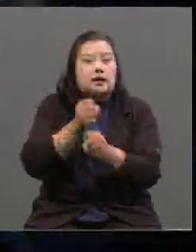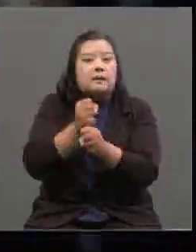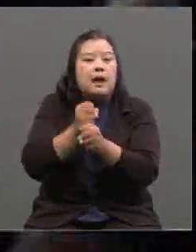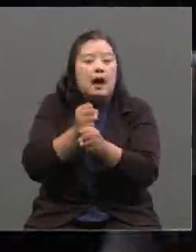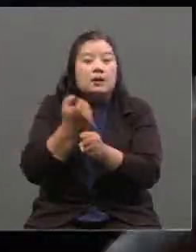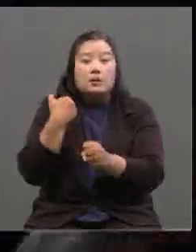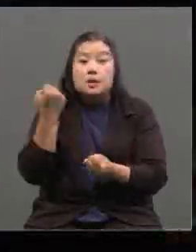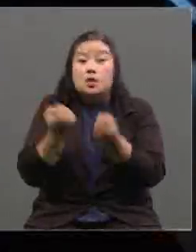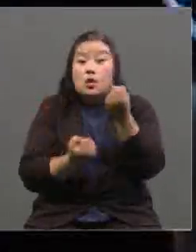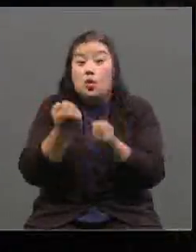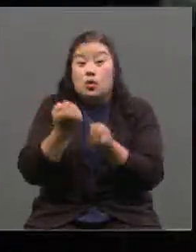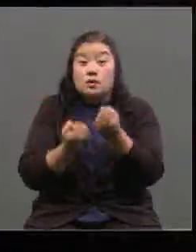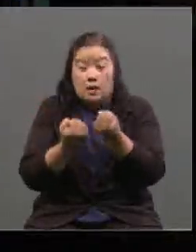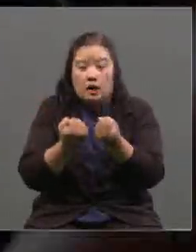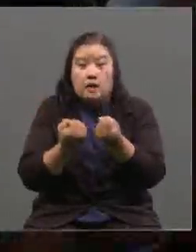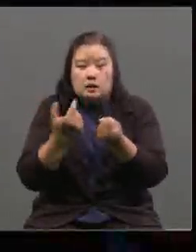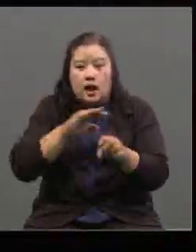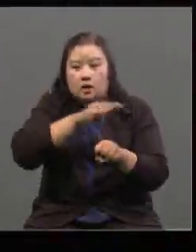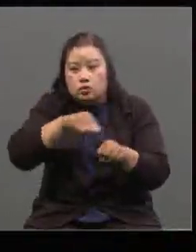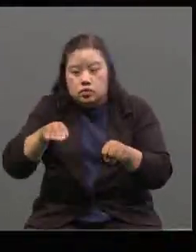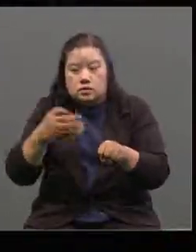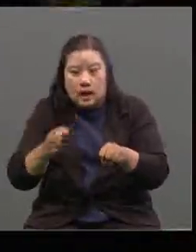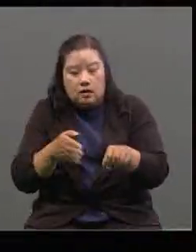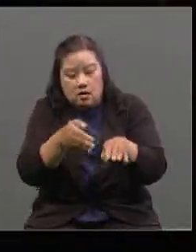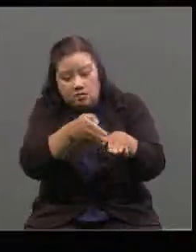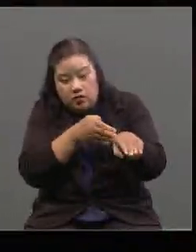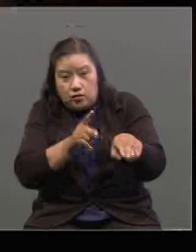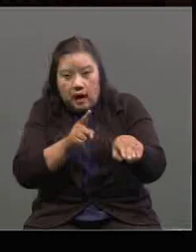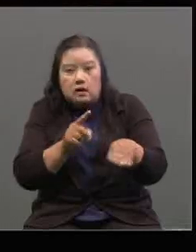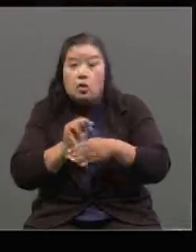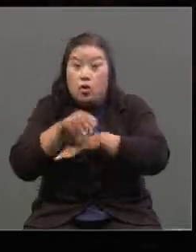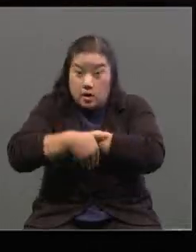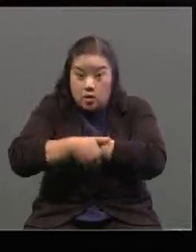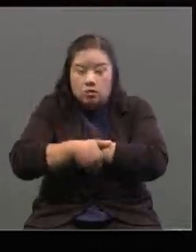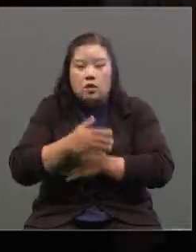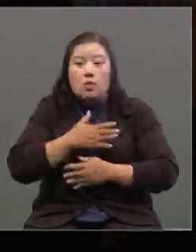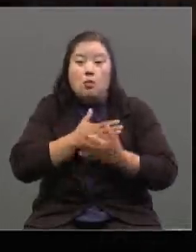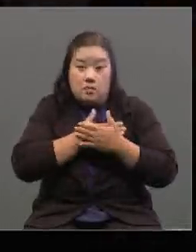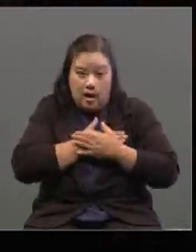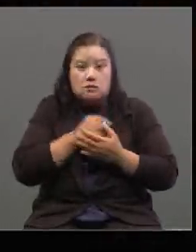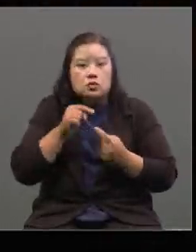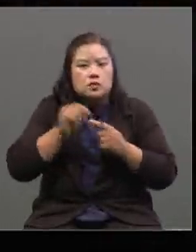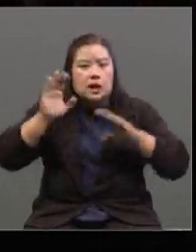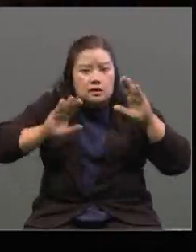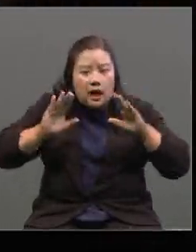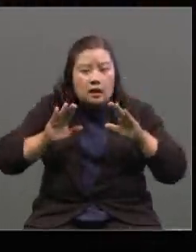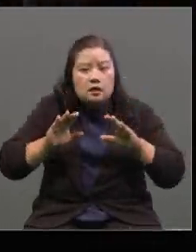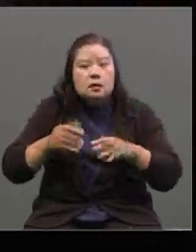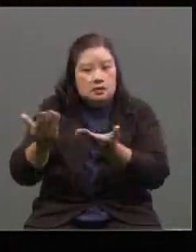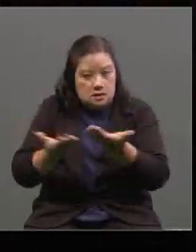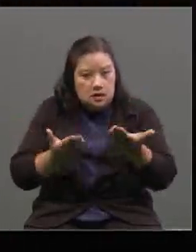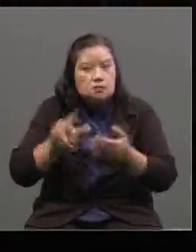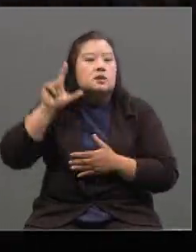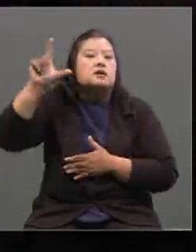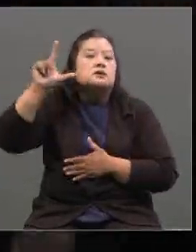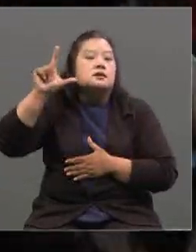บะติดป้ายข้อความว่าคนรักประชาธิปไตยนครนายกยินดีต้อนรับนายทักษิณชินวัตรอดีตนายกรัฐมนตรีขณะ